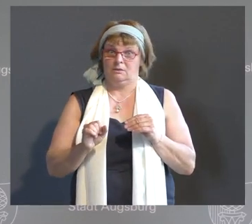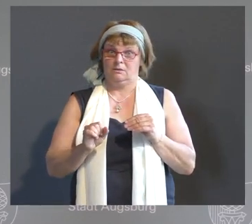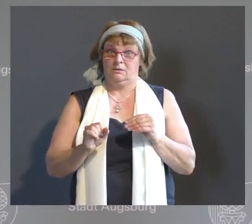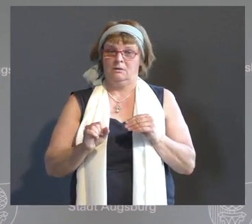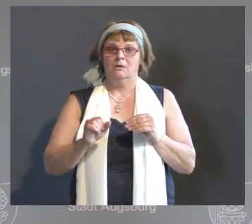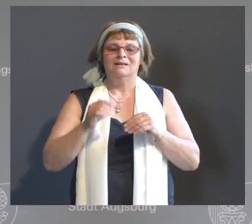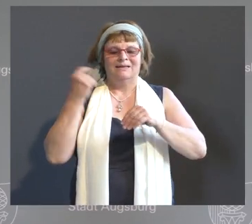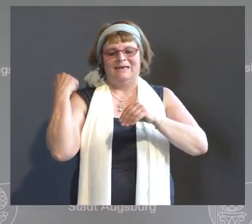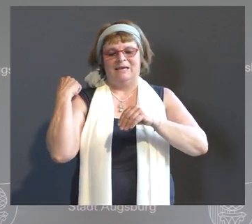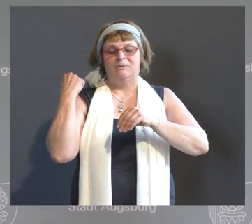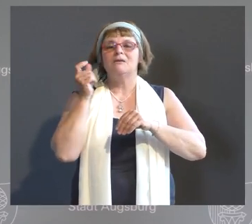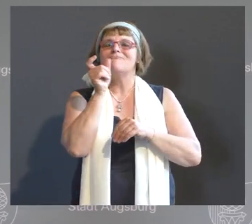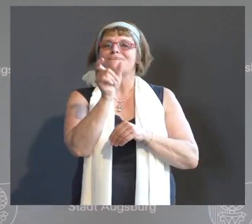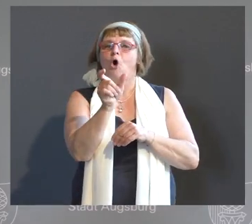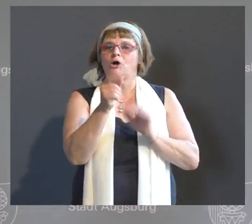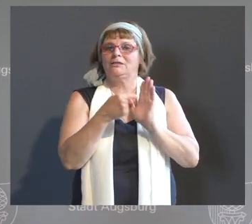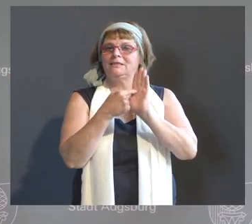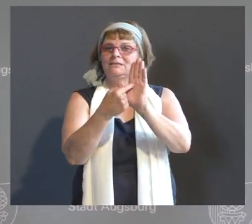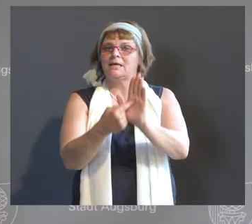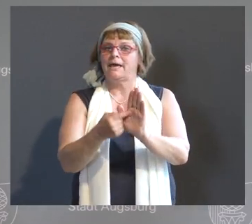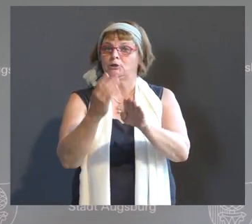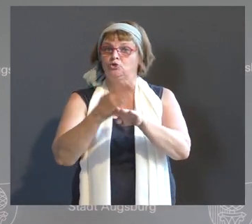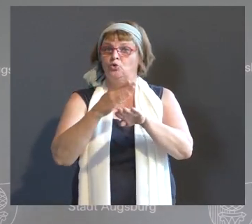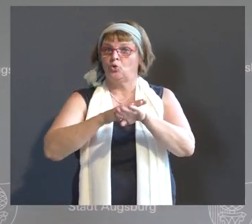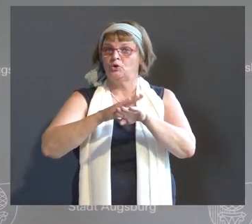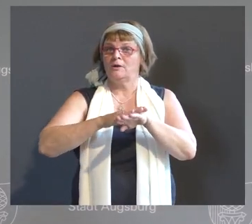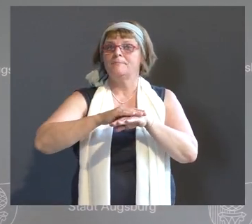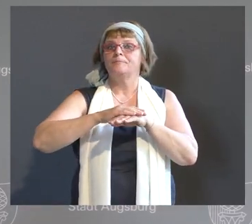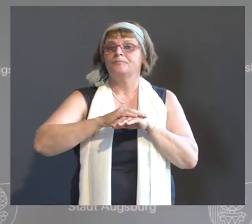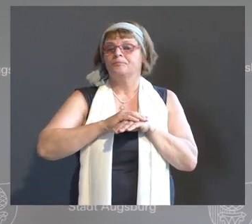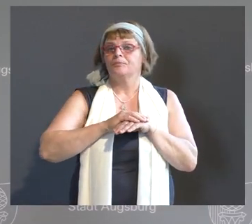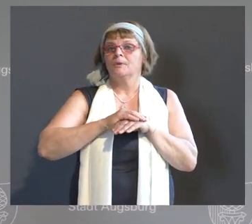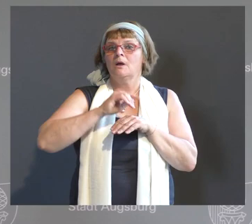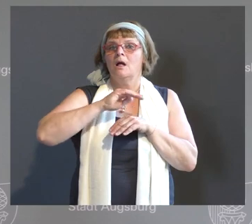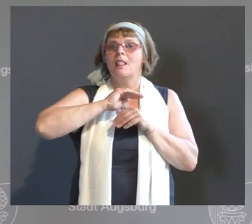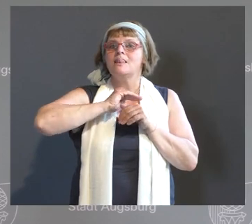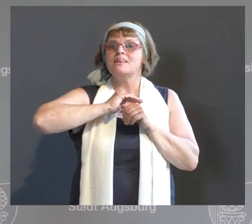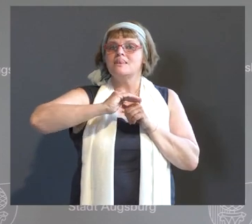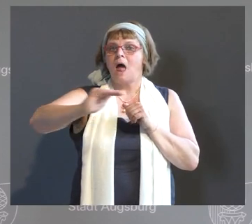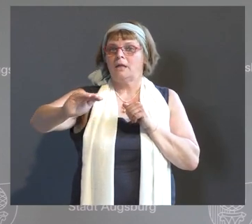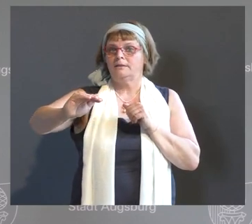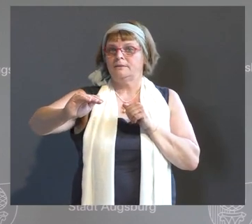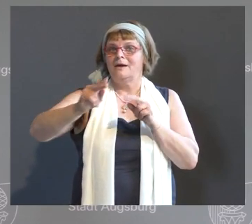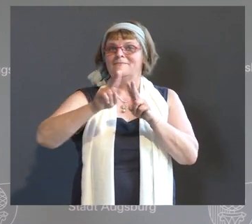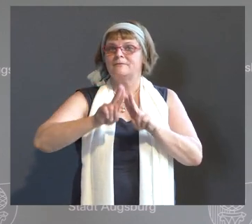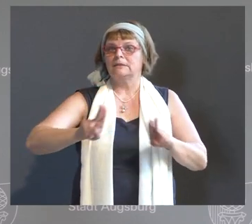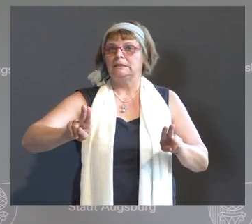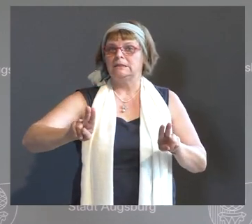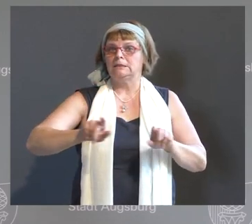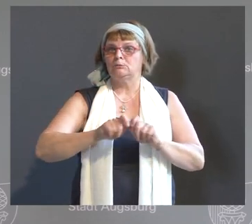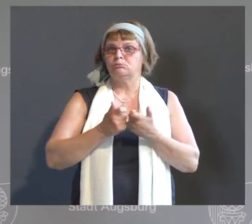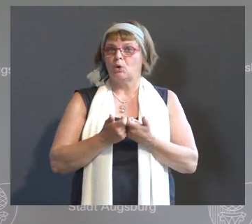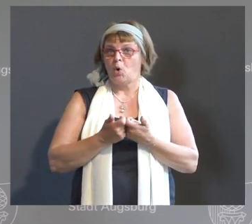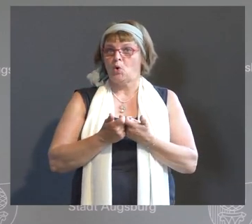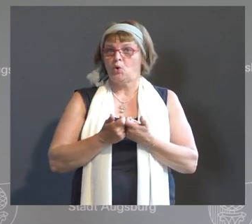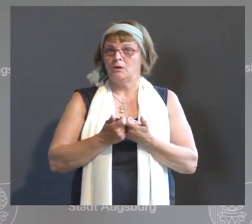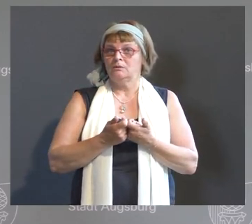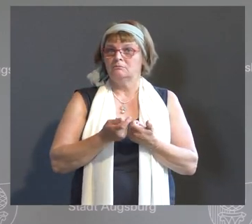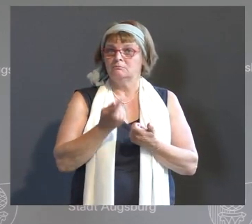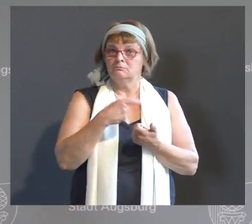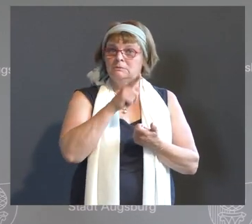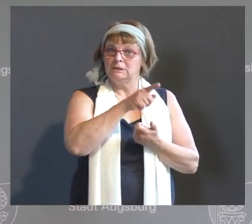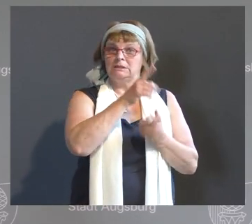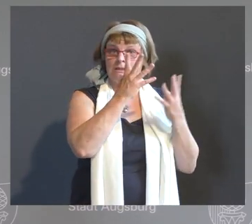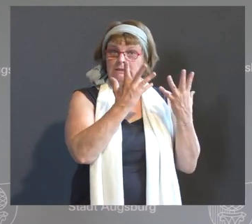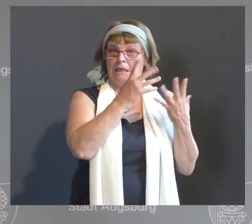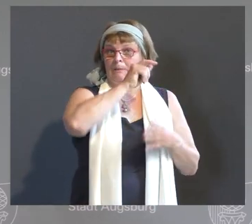Das müssen letzten Endes die Gerichte entscheiden, aber ich sehe das genauso. Es wurde aus einer Menge heraus hier Personen angegriffen. Es wurden